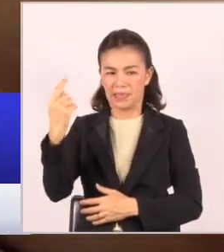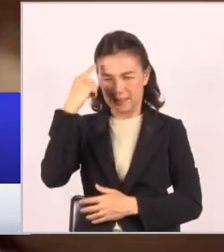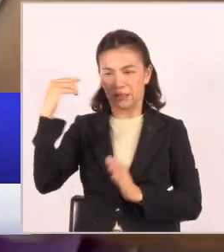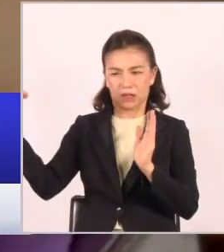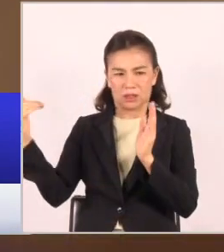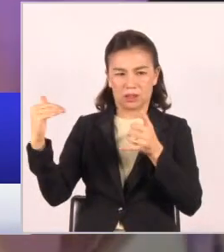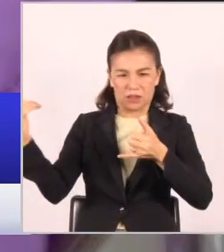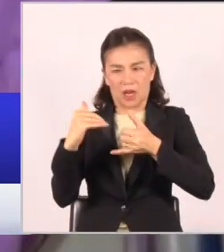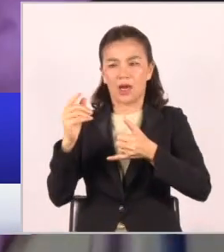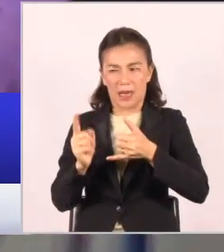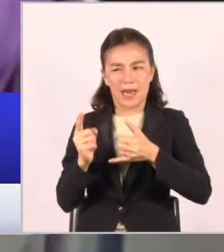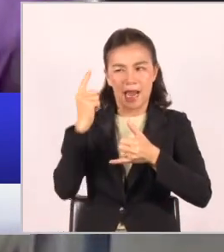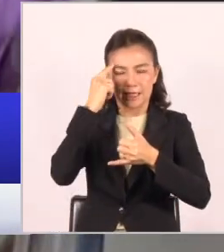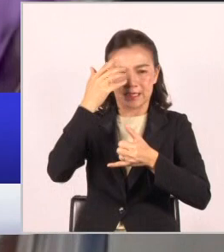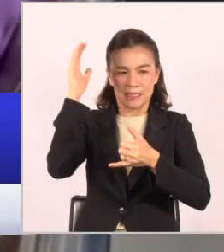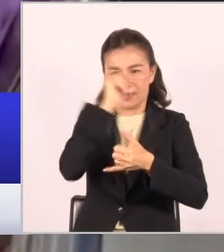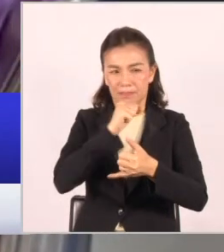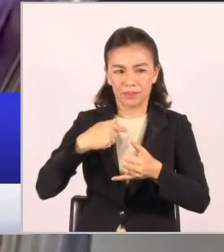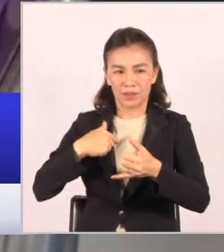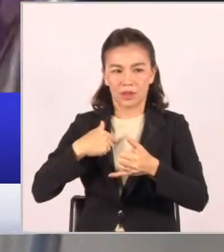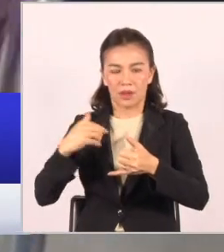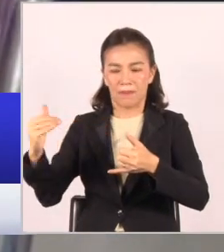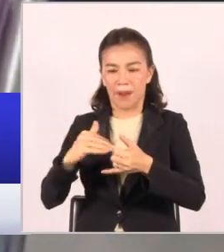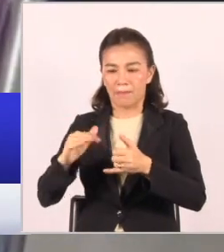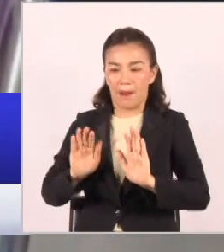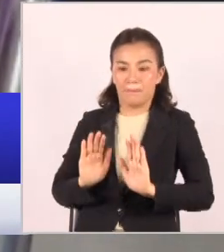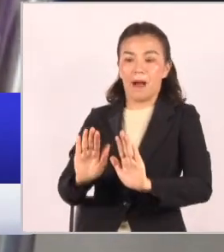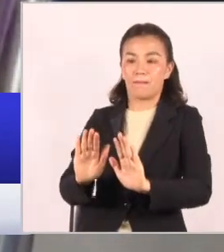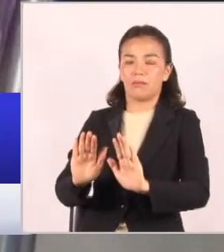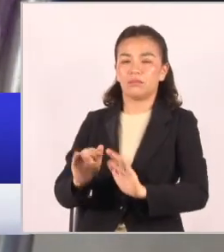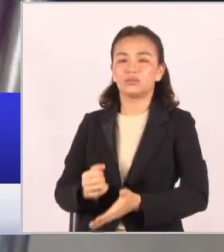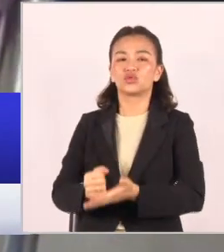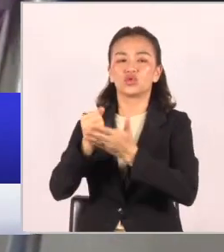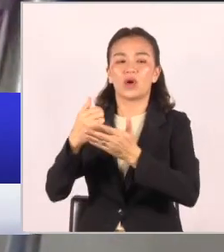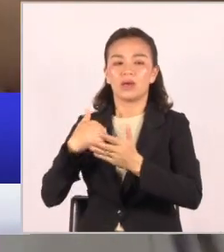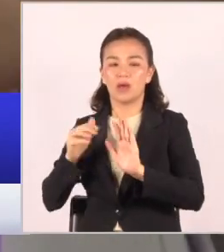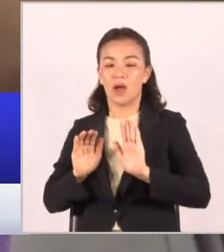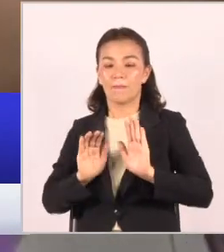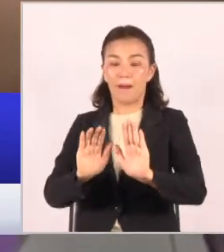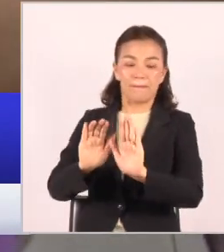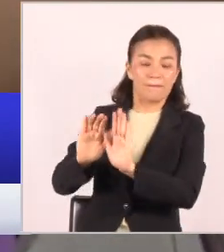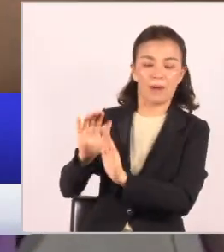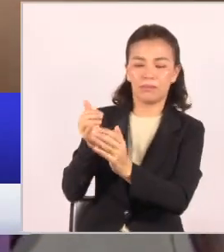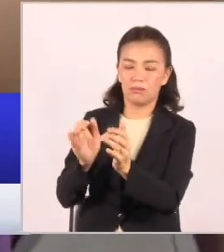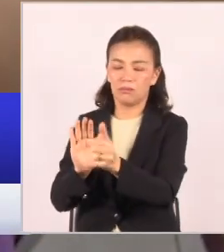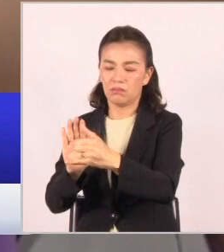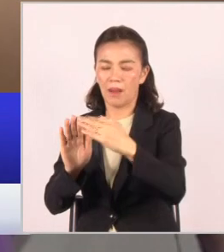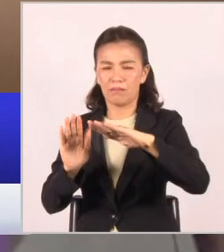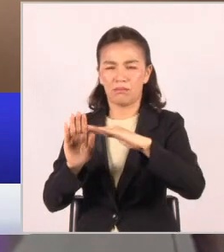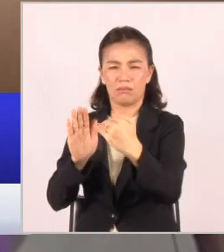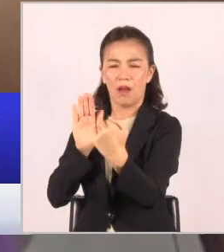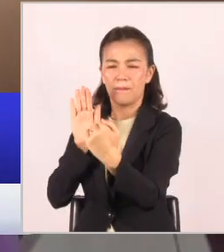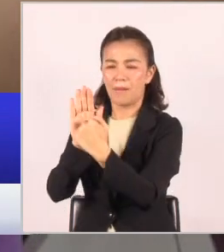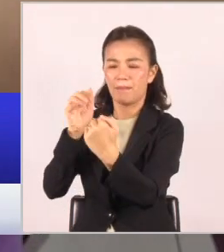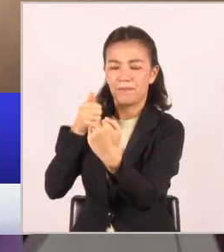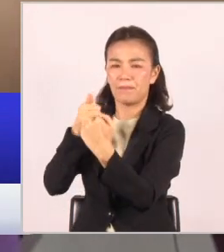ก็เลยมันก็มากแบบชนผมกับผมพาตัวไปผมก็เลยกระเด็นนะครับ ผมก็เชื่อครับผมใส่ประ